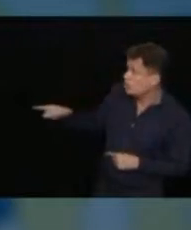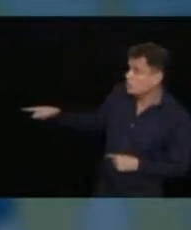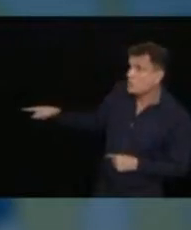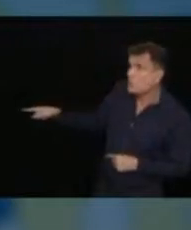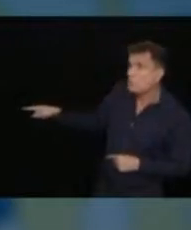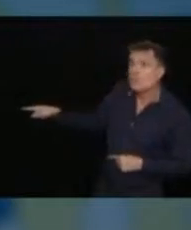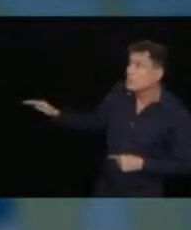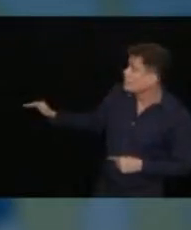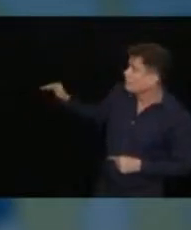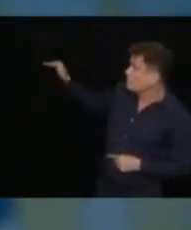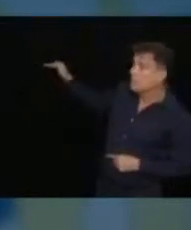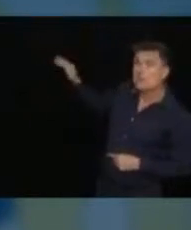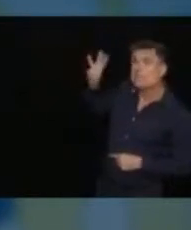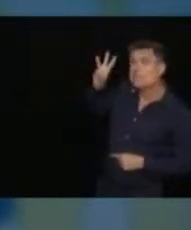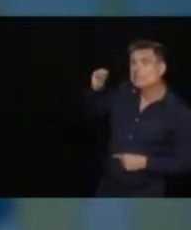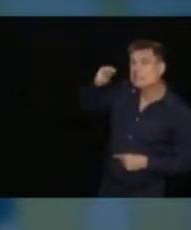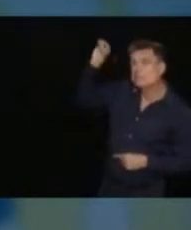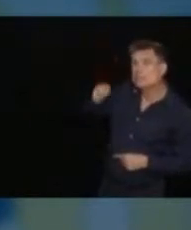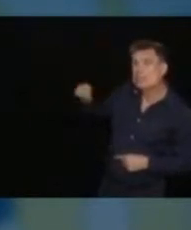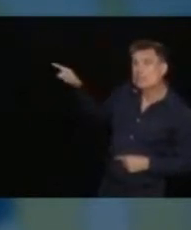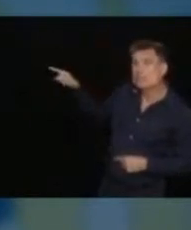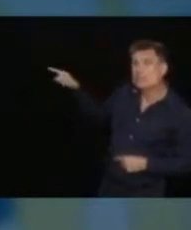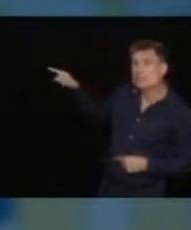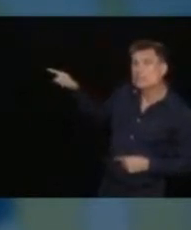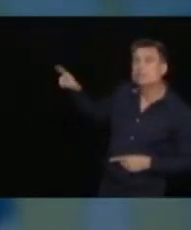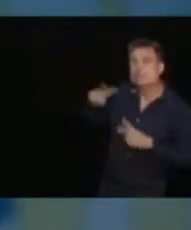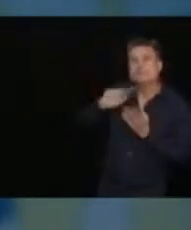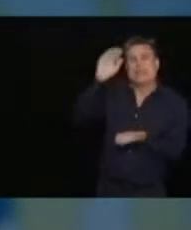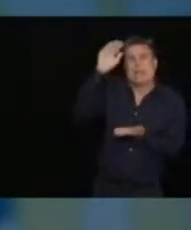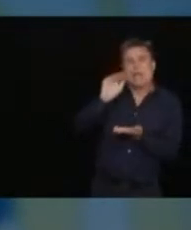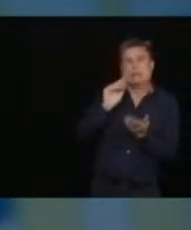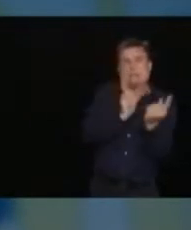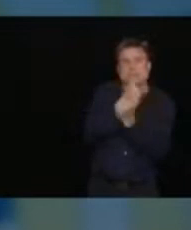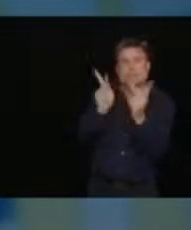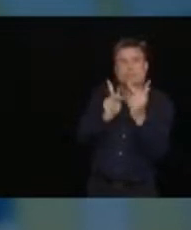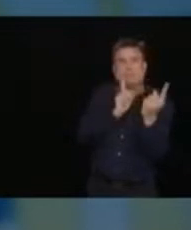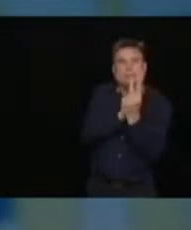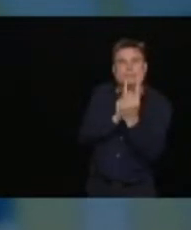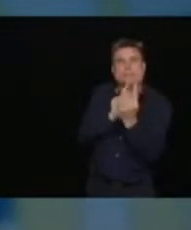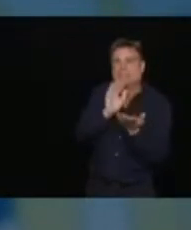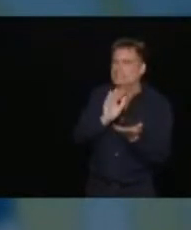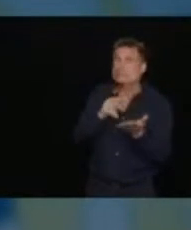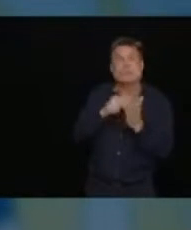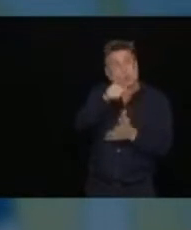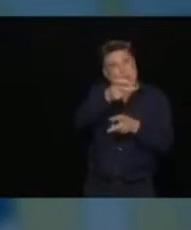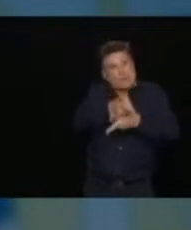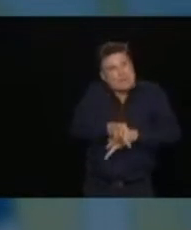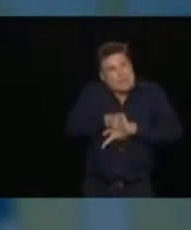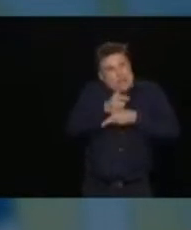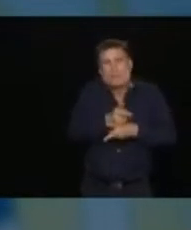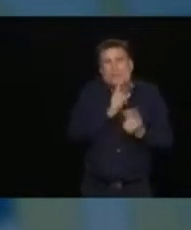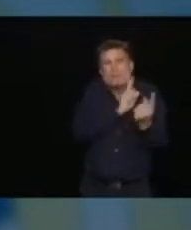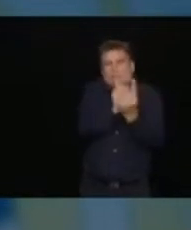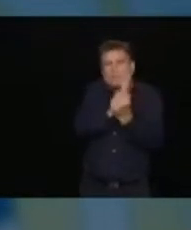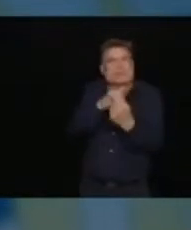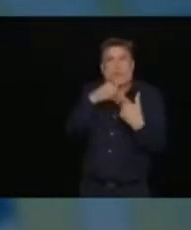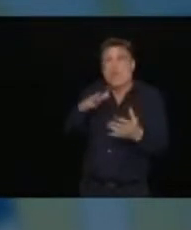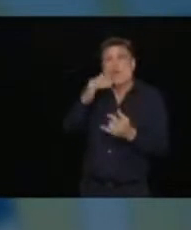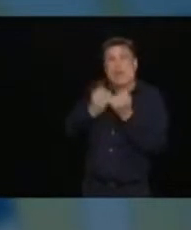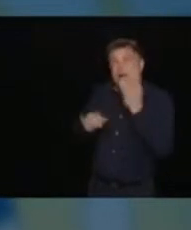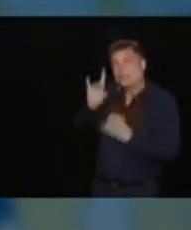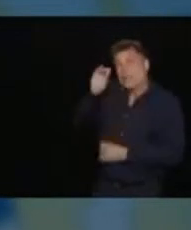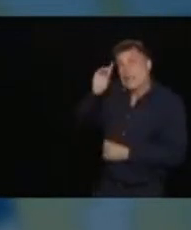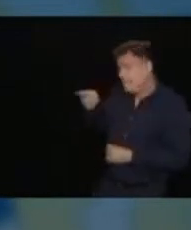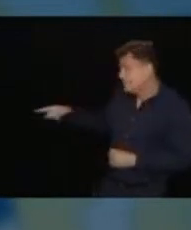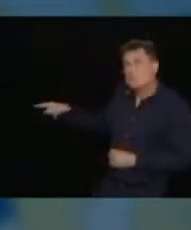到的话，我们可以改变这个曲线的。所以大家还是要这个时刻保持警惕。